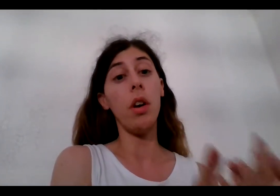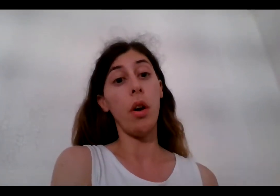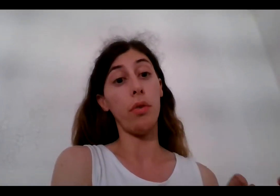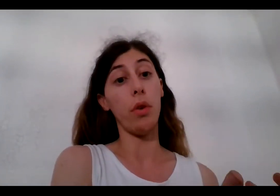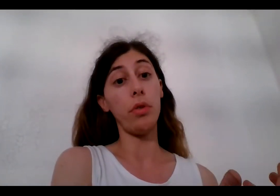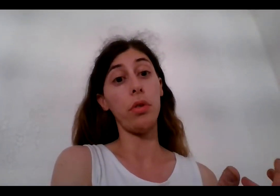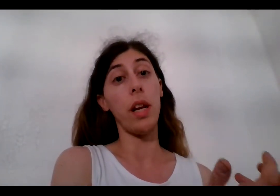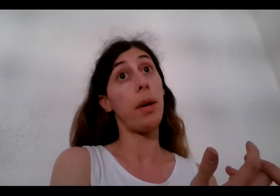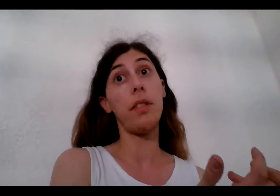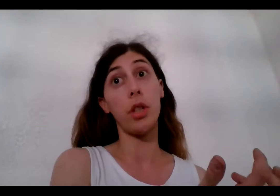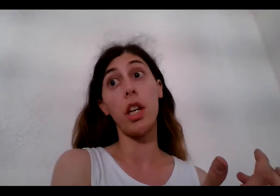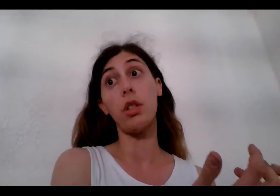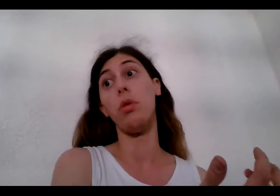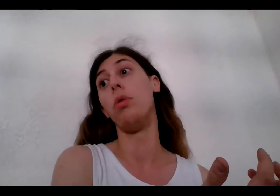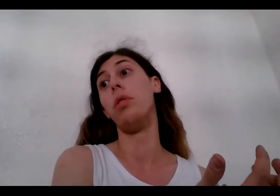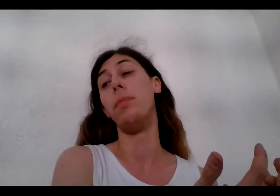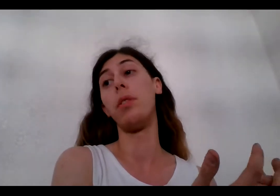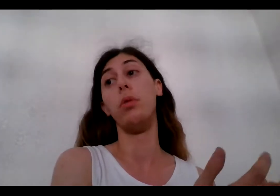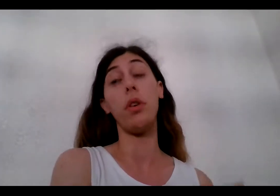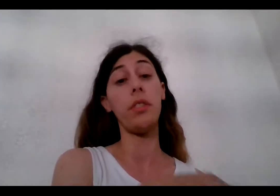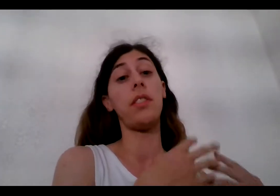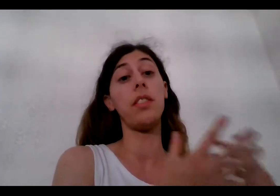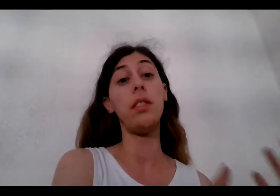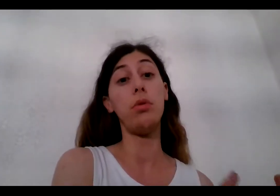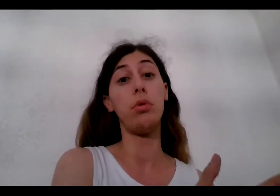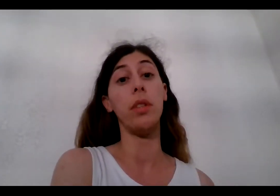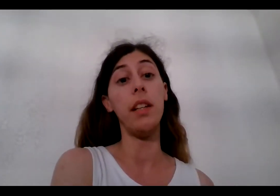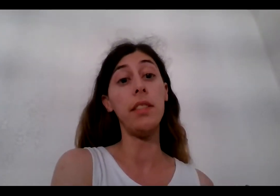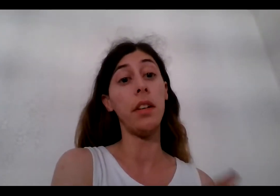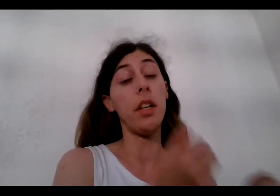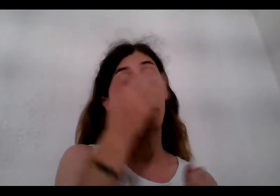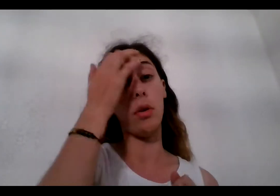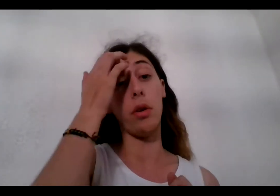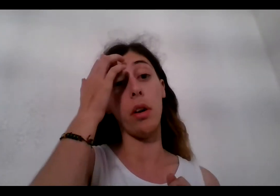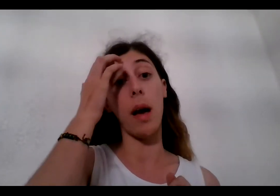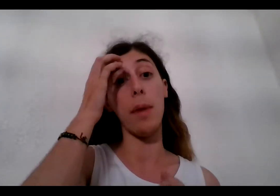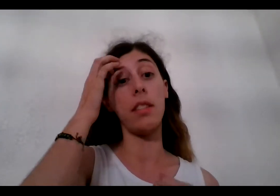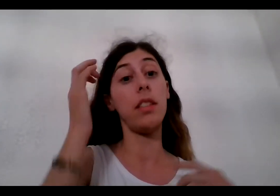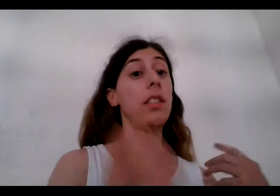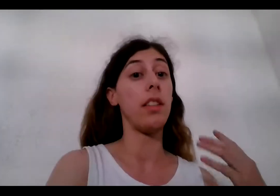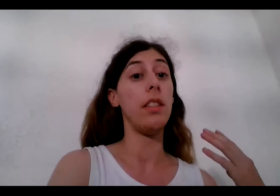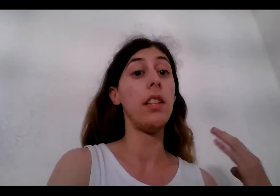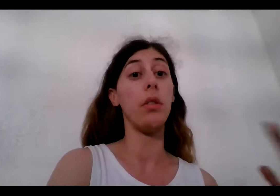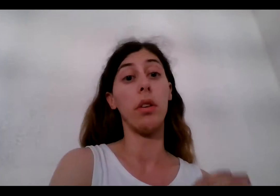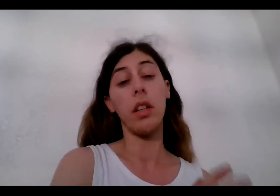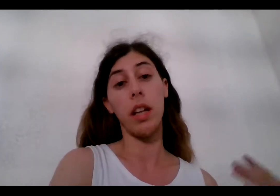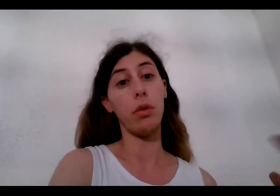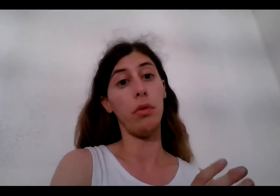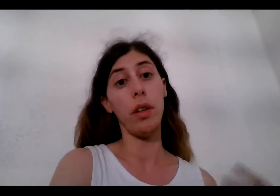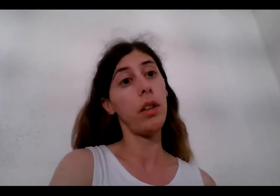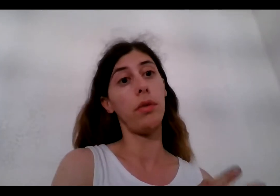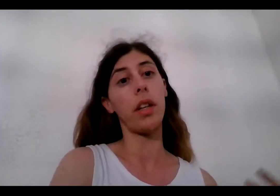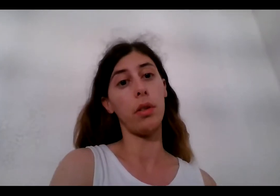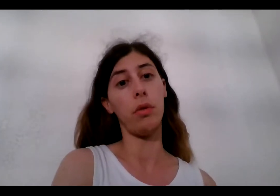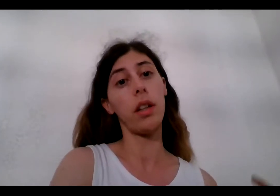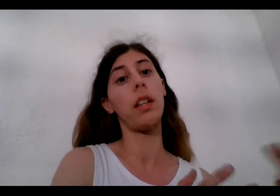Historiquement, en France, la prise en charge des personnes trans s'institutionnalise à partir des années